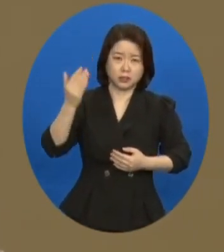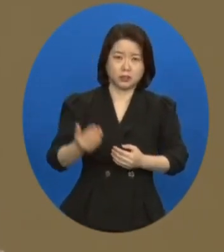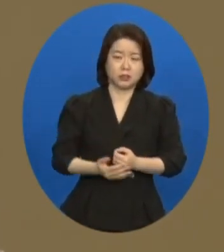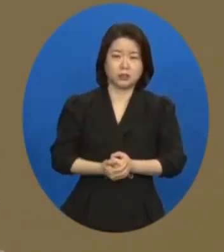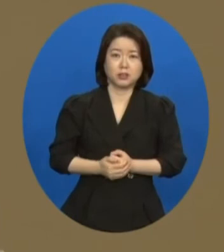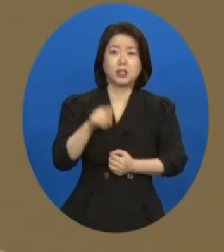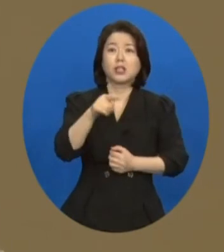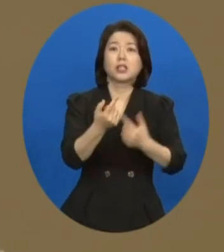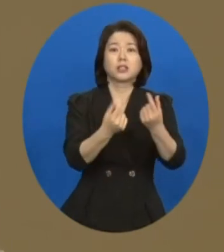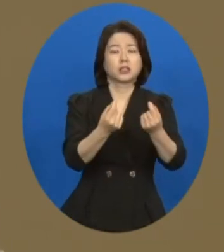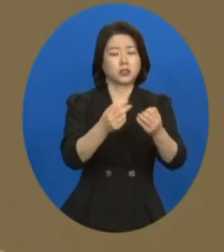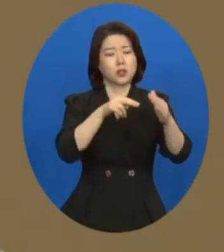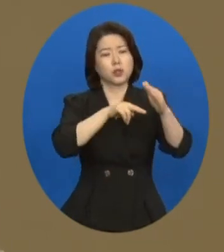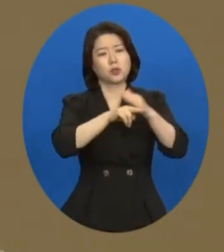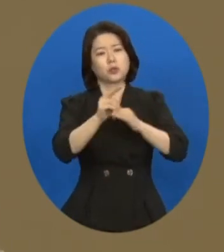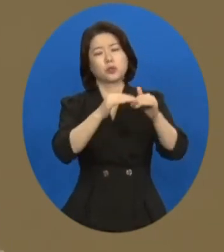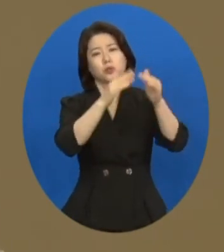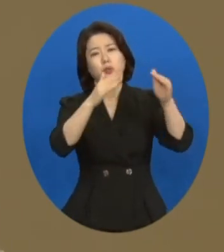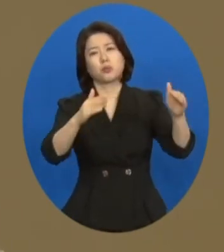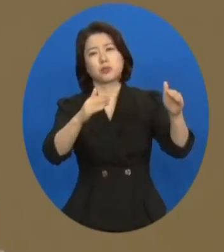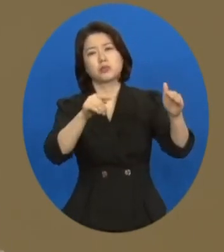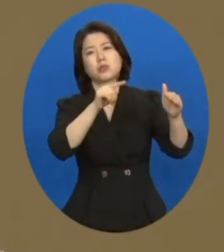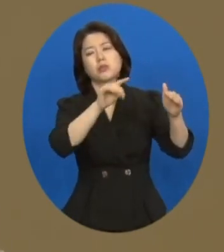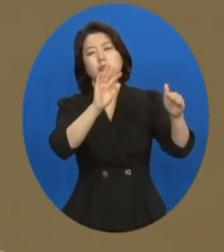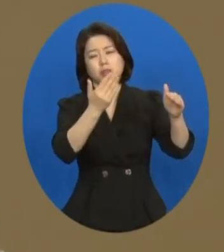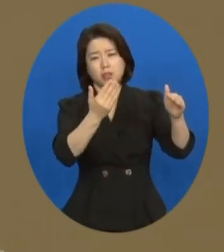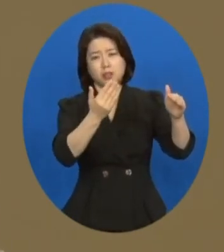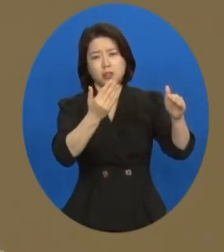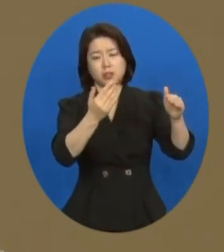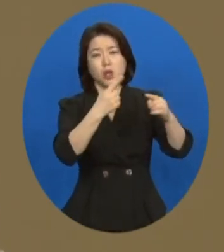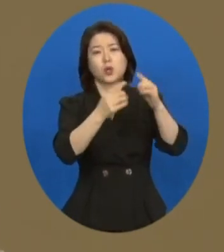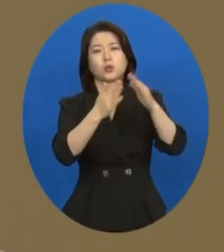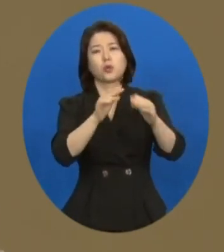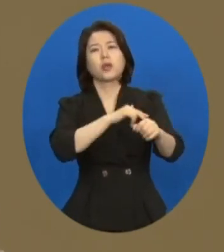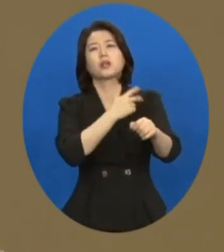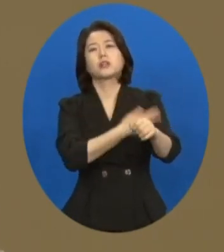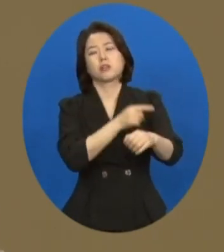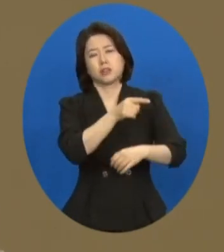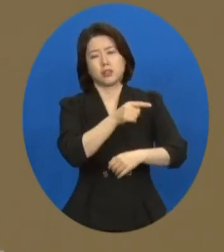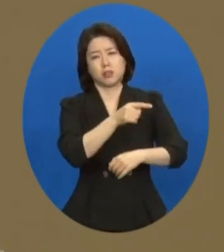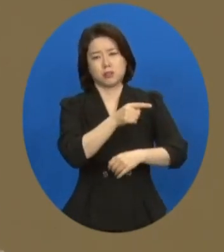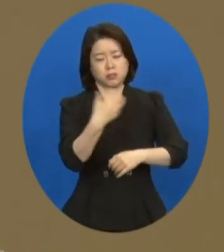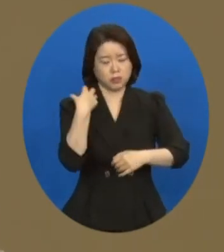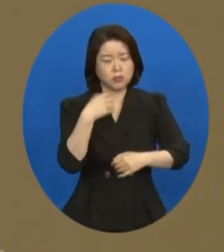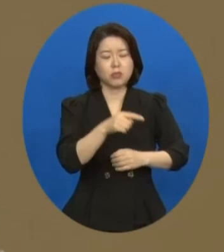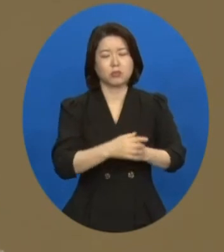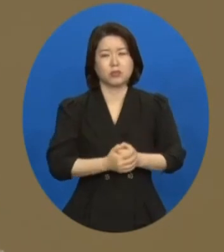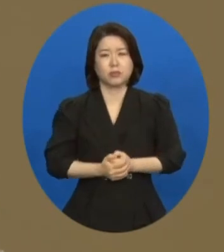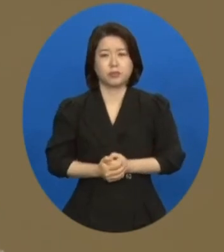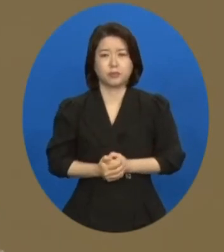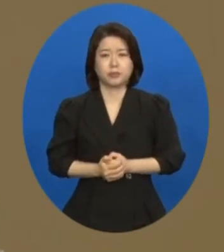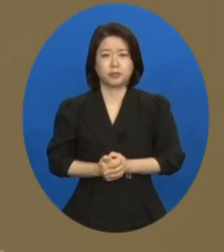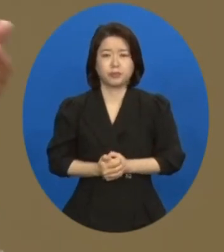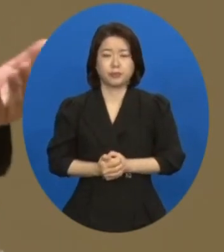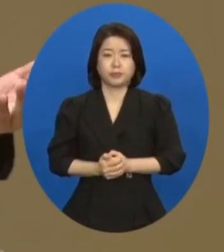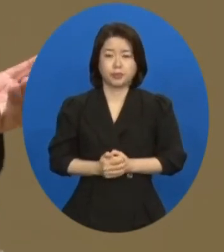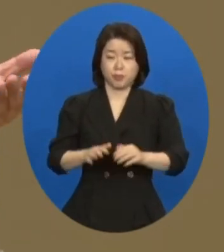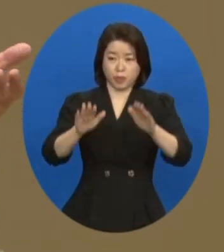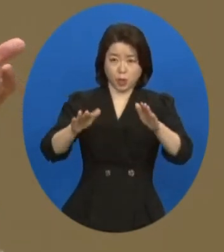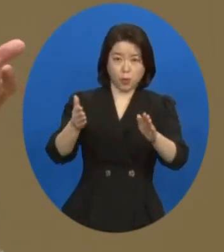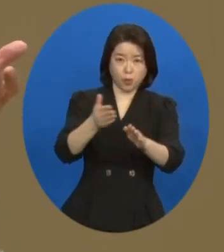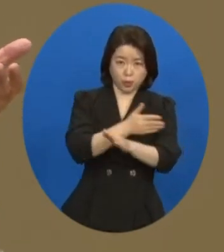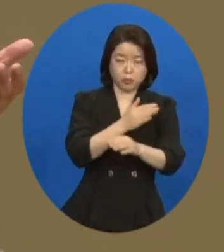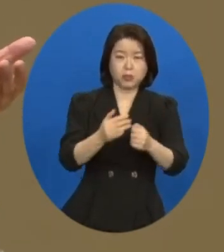그런 도피 성이 돼야 하는 거예요 교회는 바로 그것인 거죠 오늘부터